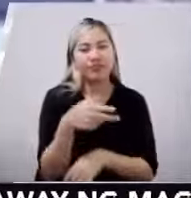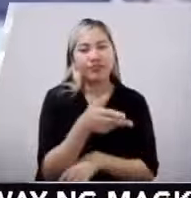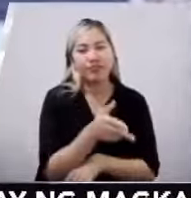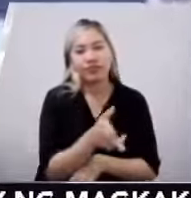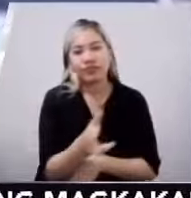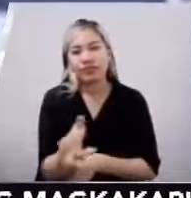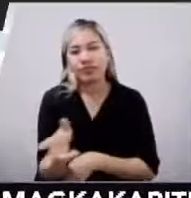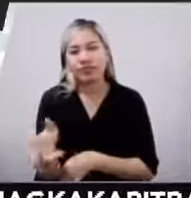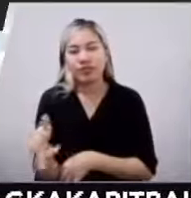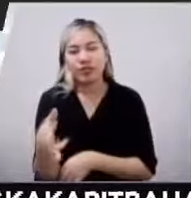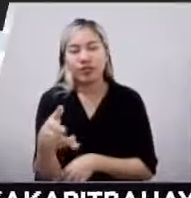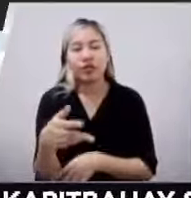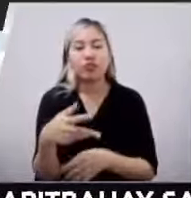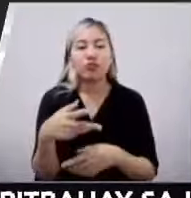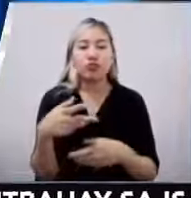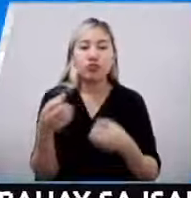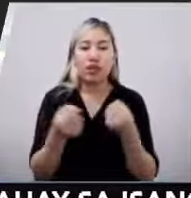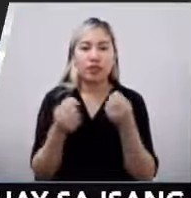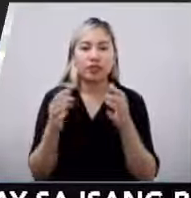driver.